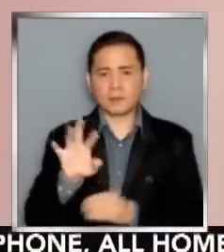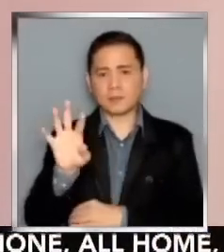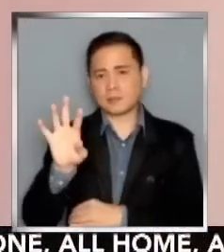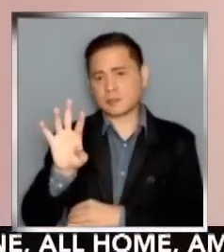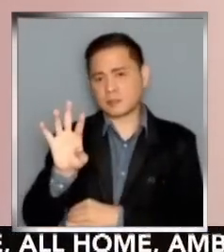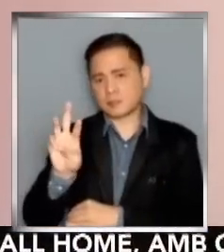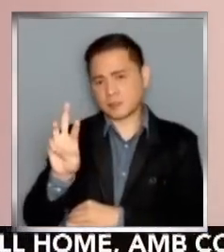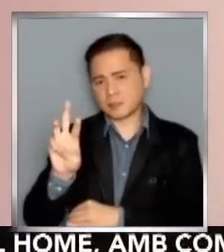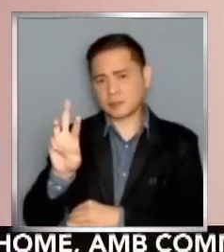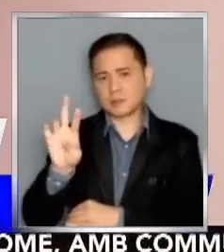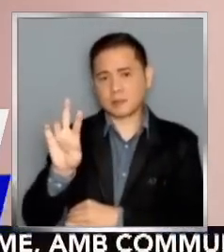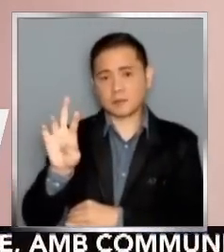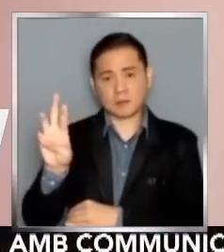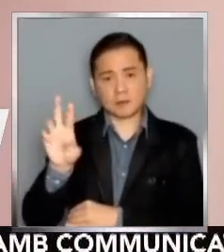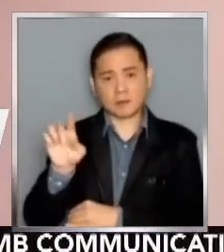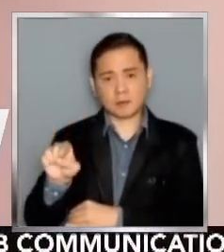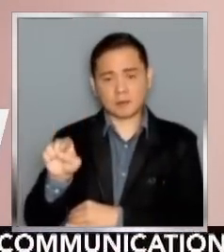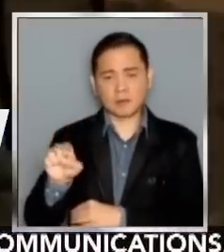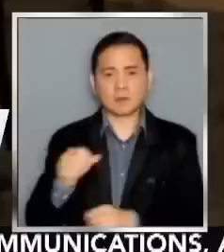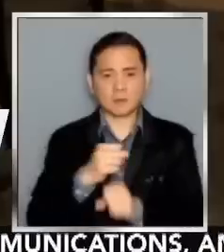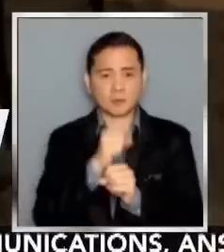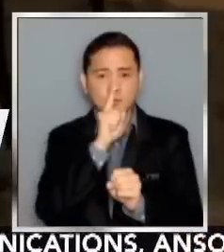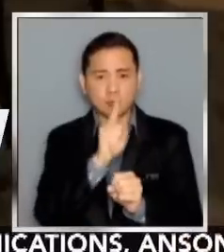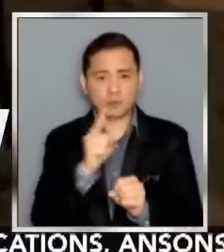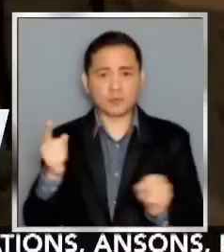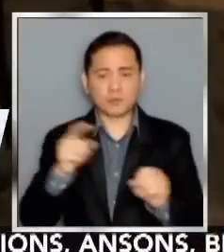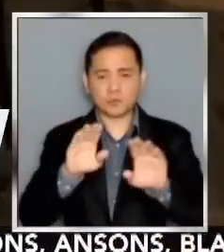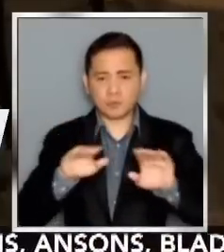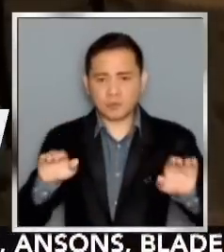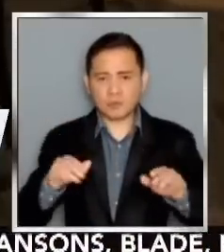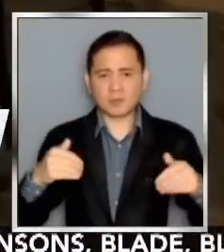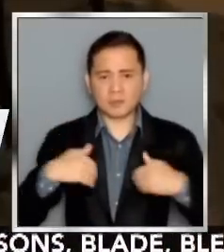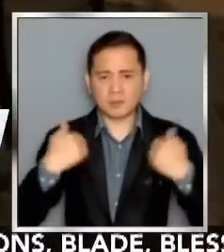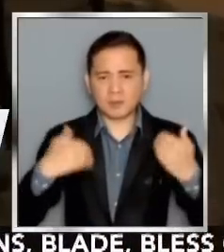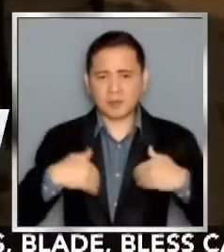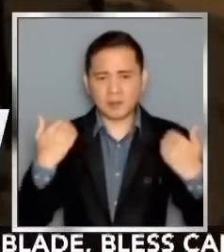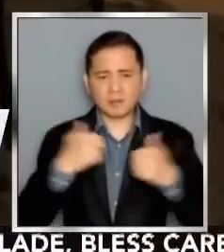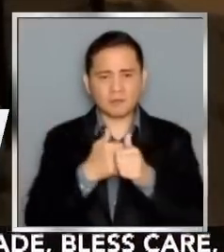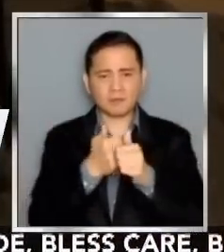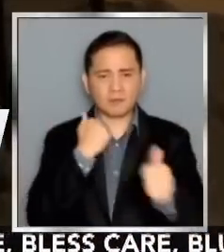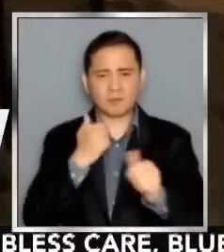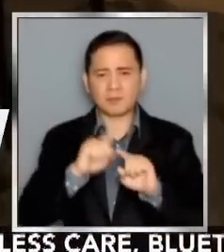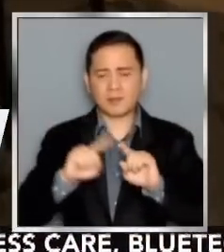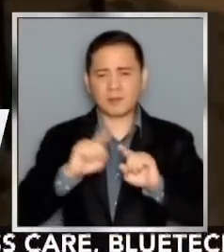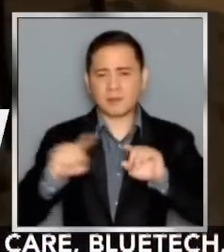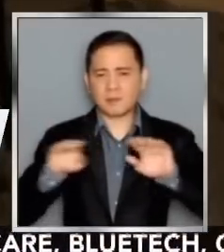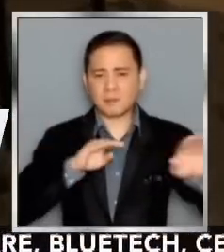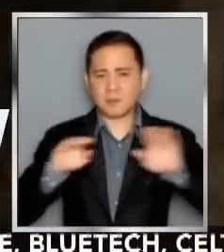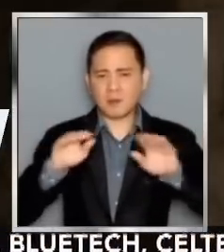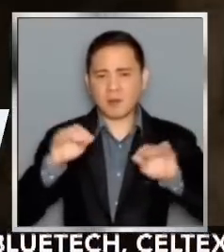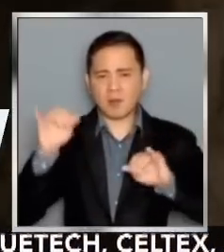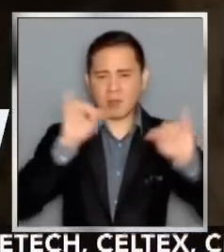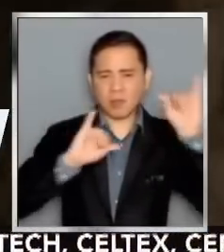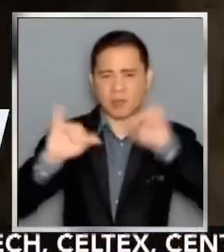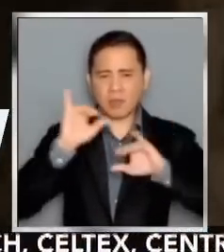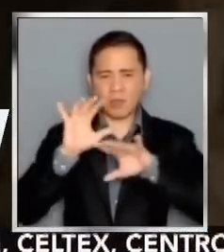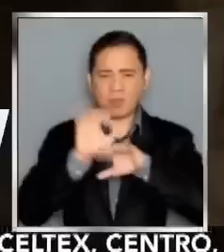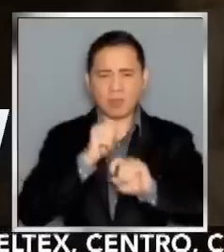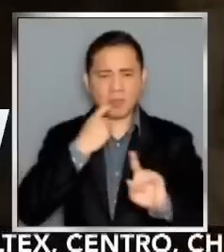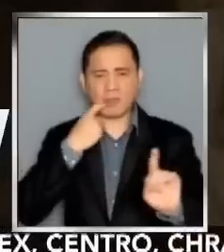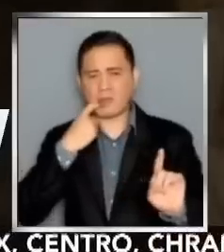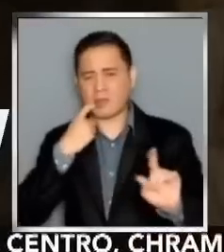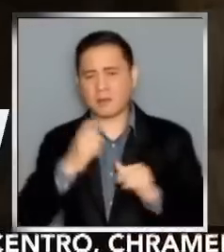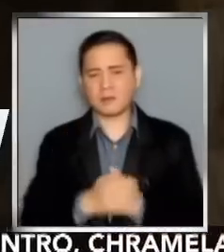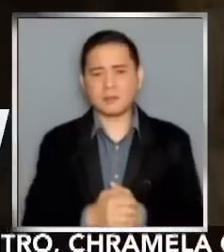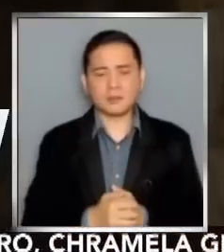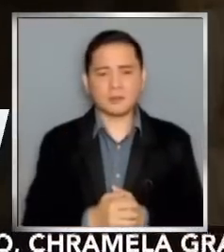sa pag-iinom at sa mga ibang bisyo. 10,000 hanggang 50,000 piso ang multa. Ipagko-community